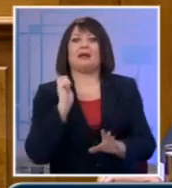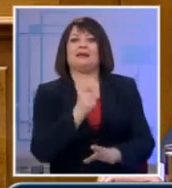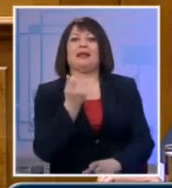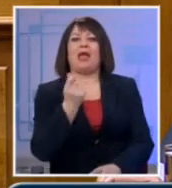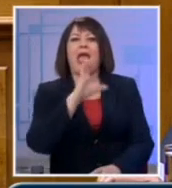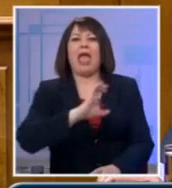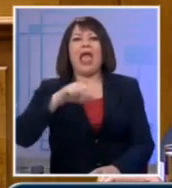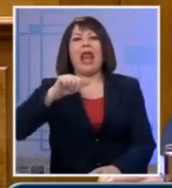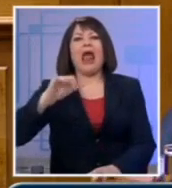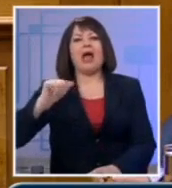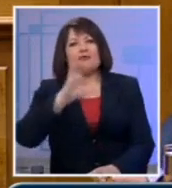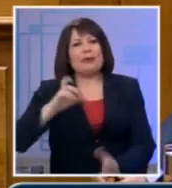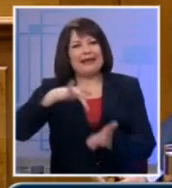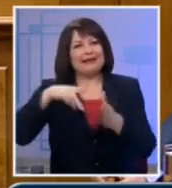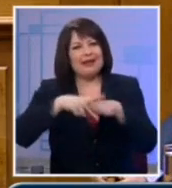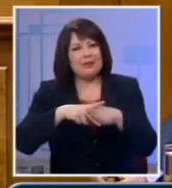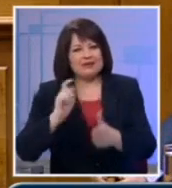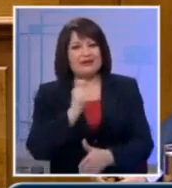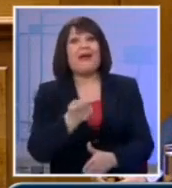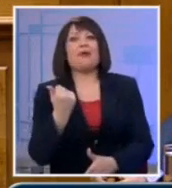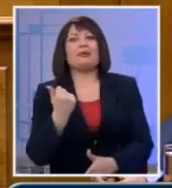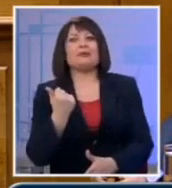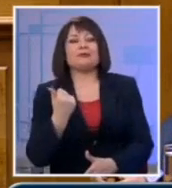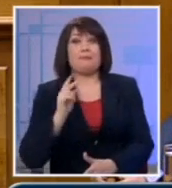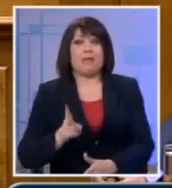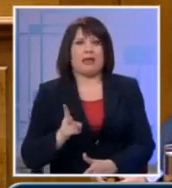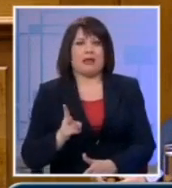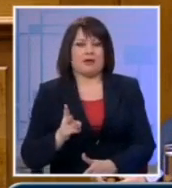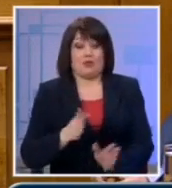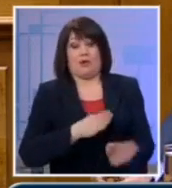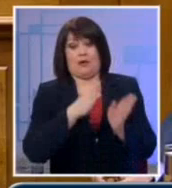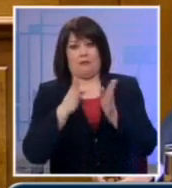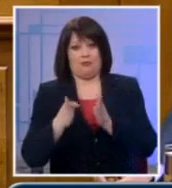της Ευρωπαϊκής Κεντρικής Τράπεζας. Και ταυτόχρονα,